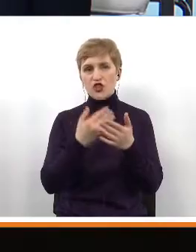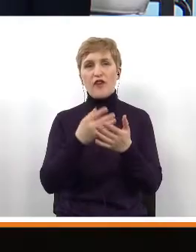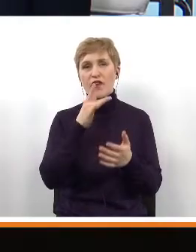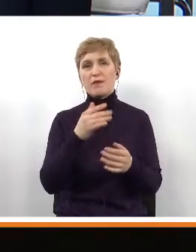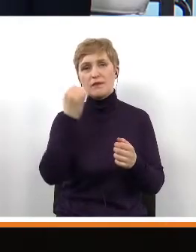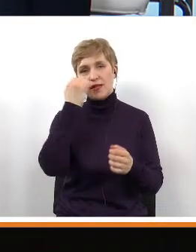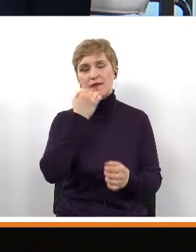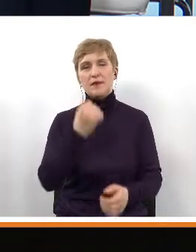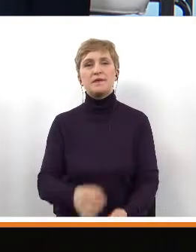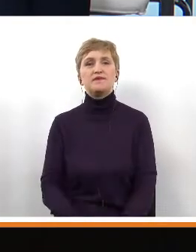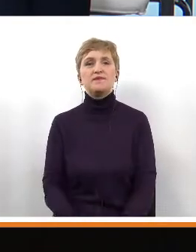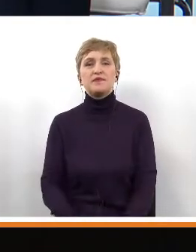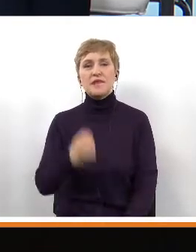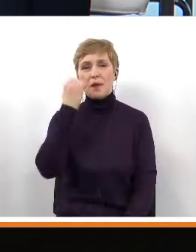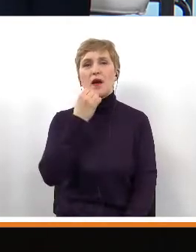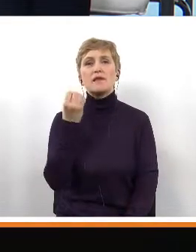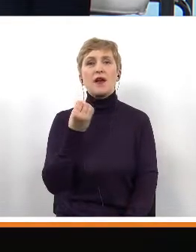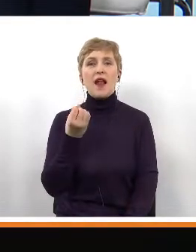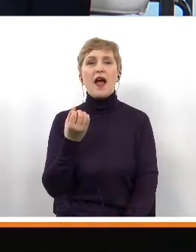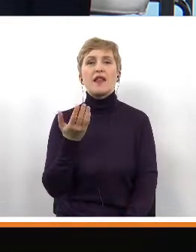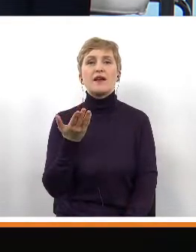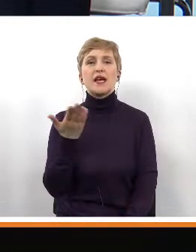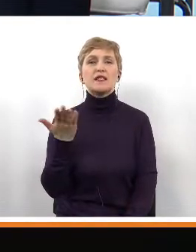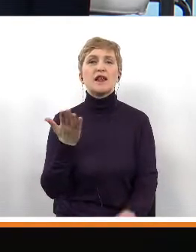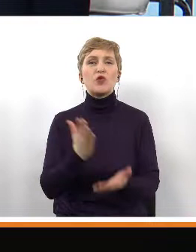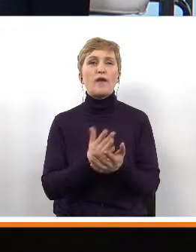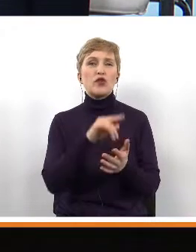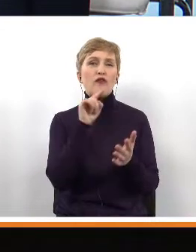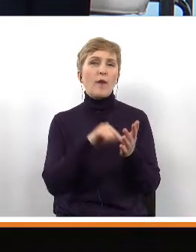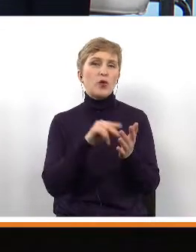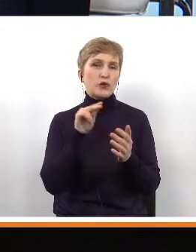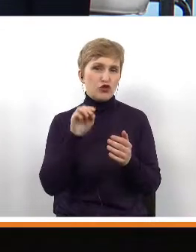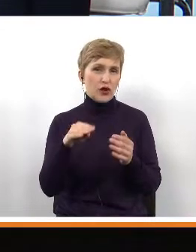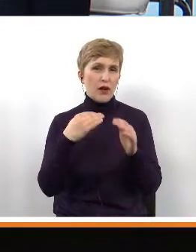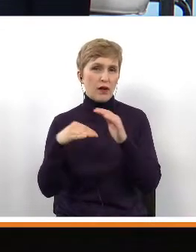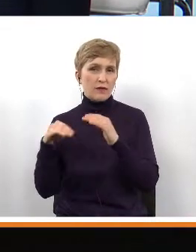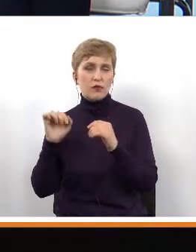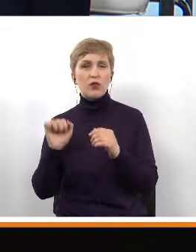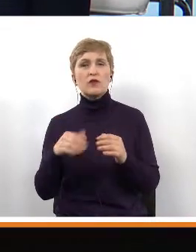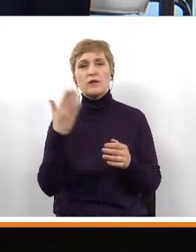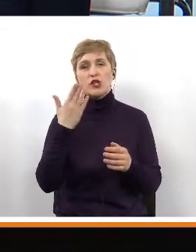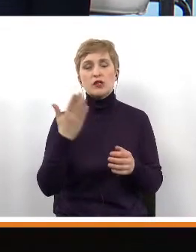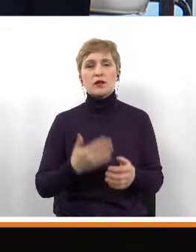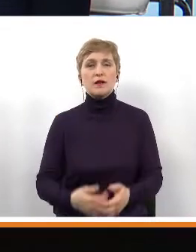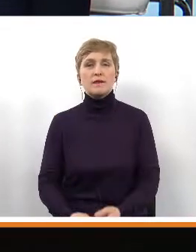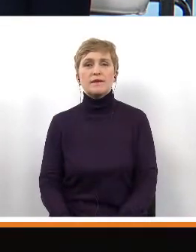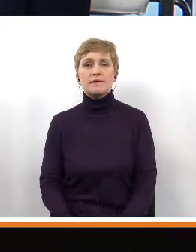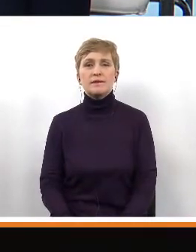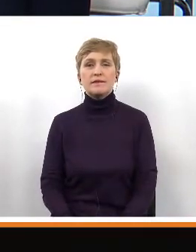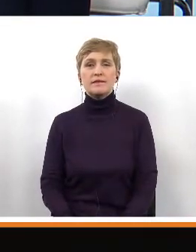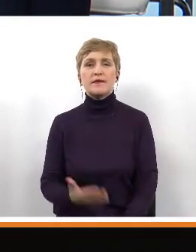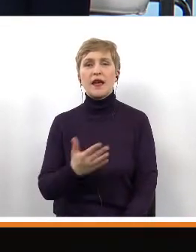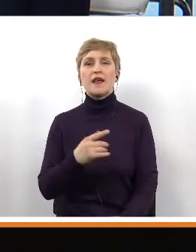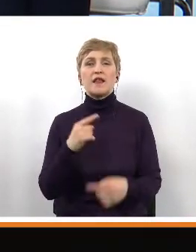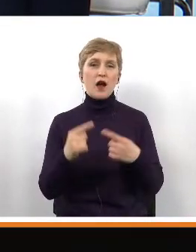Спасибо. Спасибо, Елена. Если есть у кого-то вопросы, может быть, в чате мы, может быть, сейчас зачитаем непосредственно какие-то